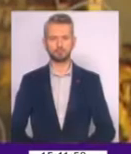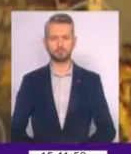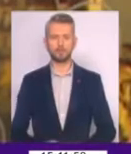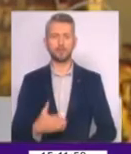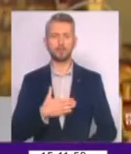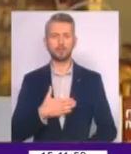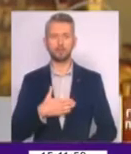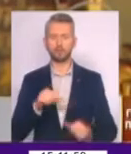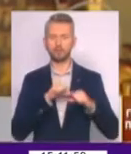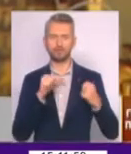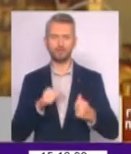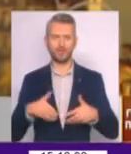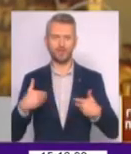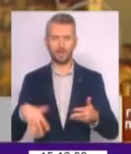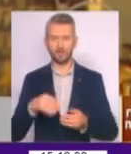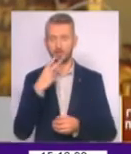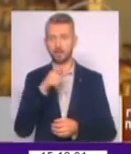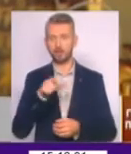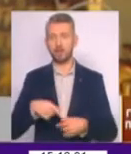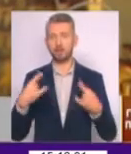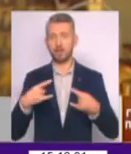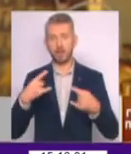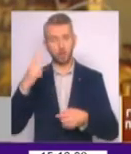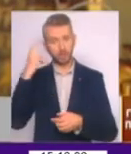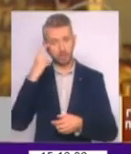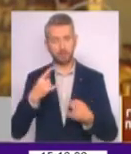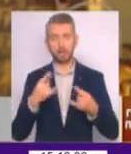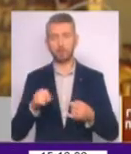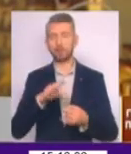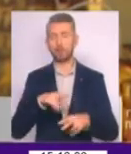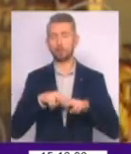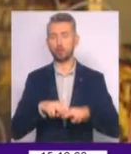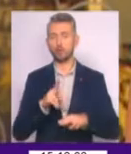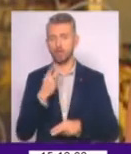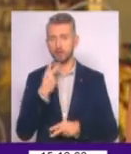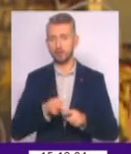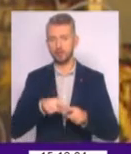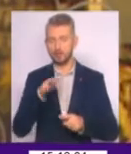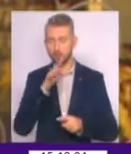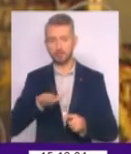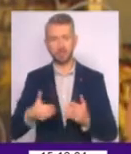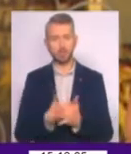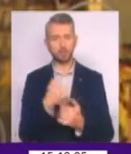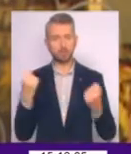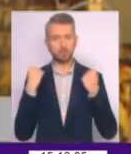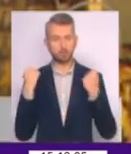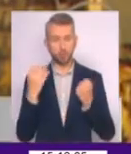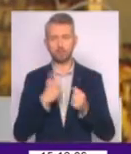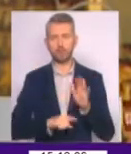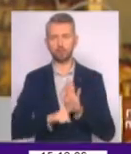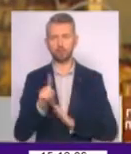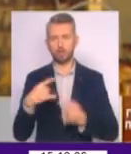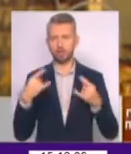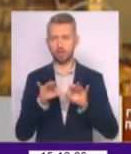Мої найщиріші вітання всім глядачам телеканалу «Київ», каналу «Європейської столиці». Як завжди у цей час, після новин спорту, ми розпочинаємо